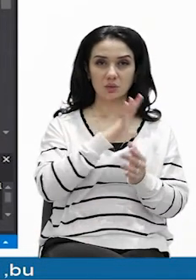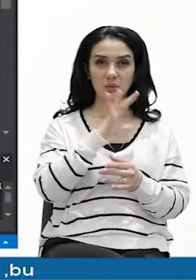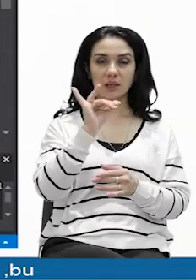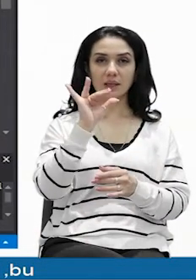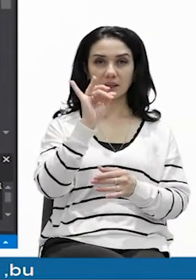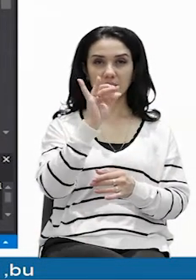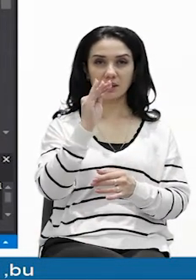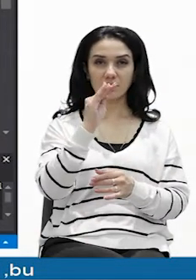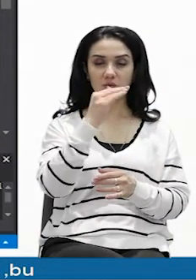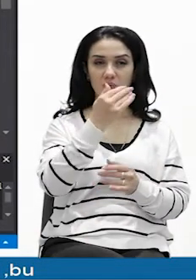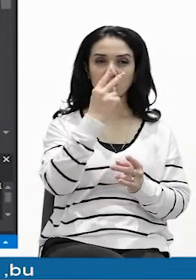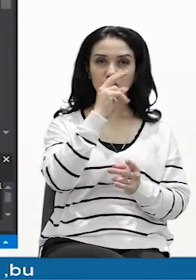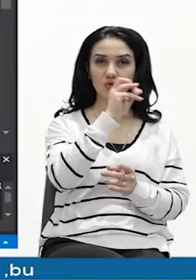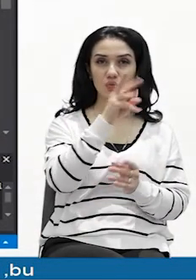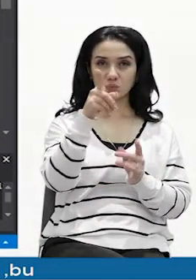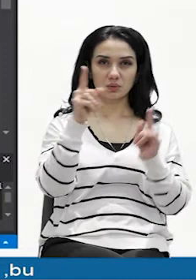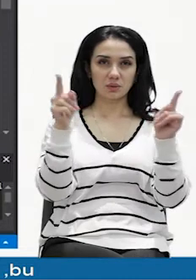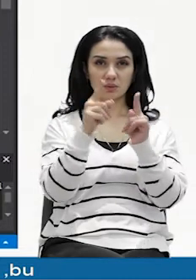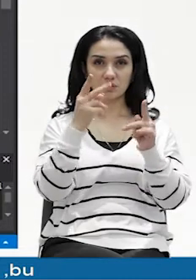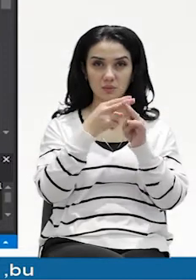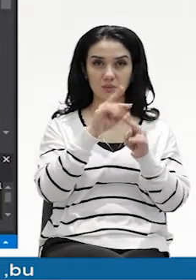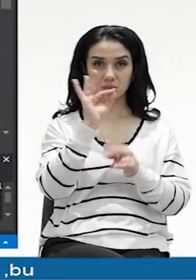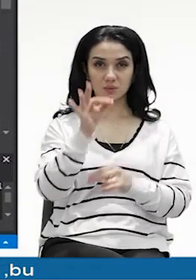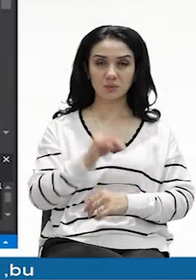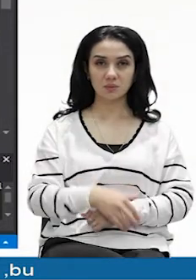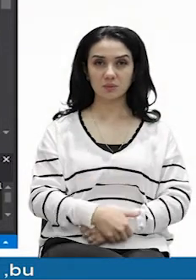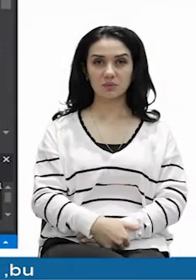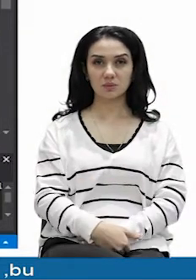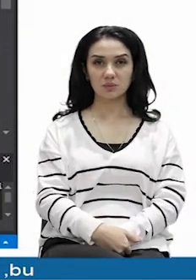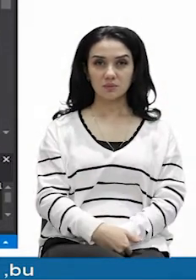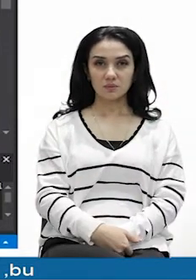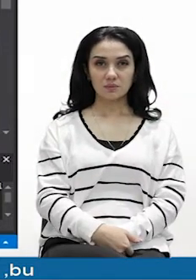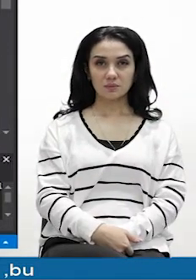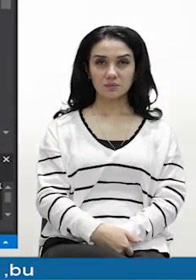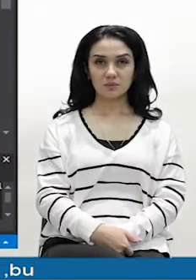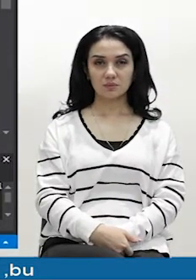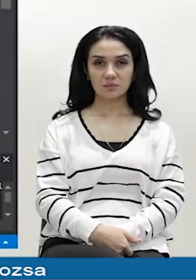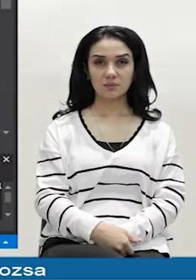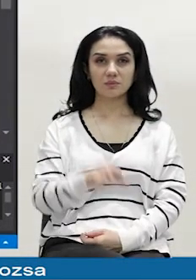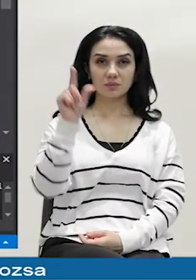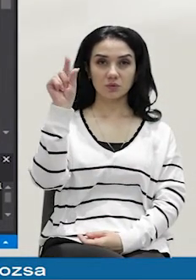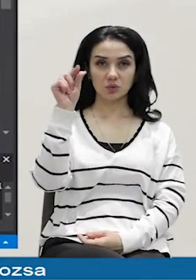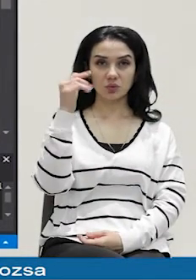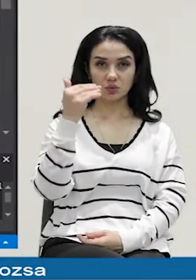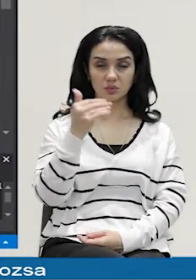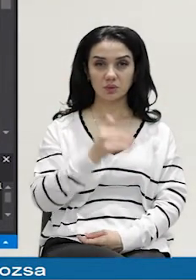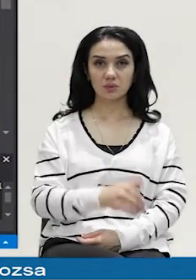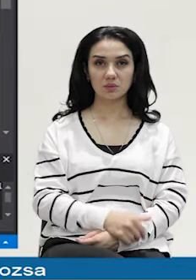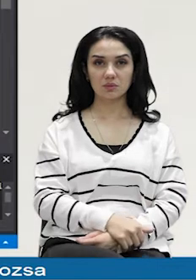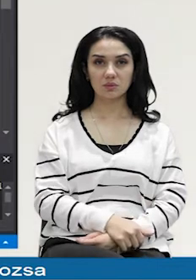İfli görünüşten göre. Kıskara bu oldu. Şimdi. Bu ne demek yani bu? Bana düşen be.